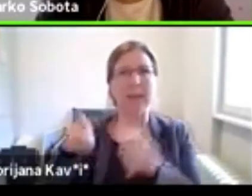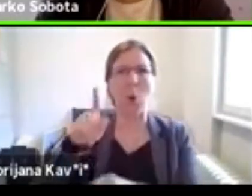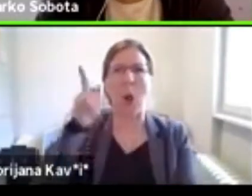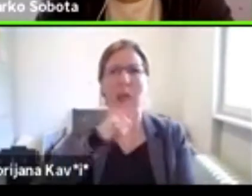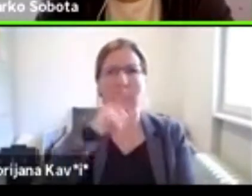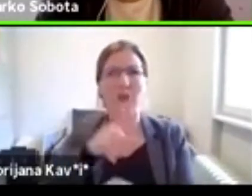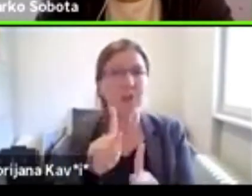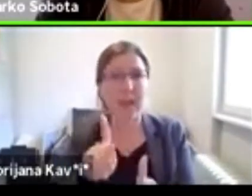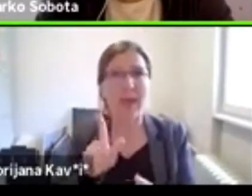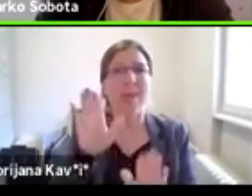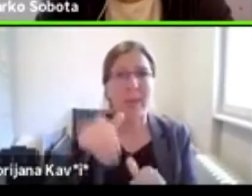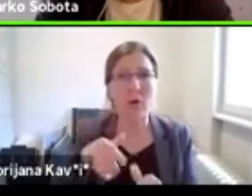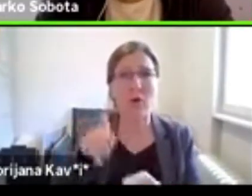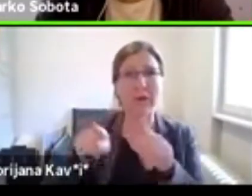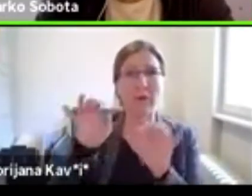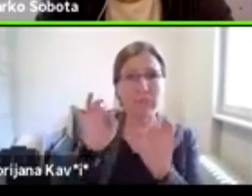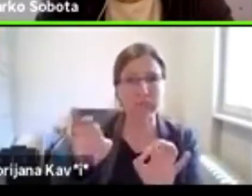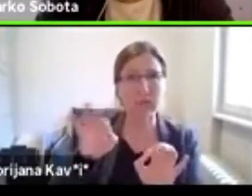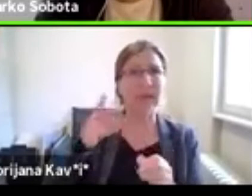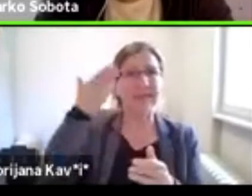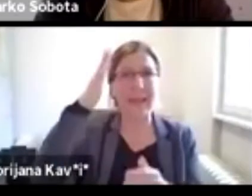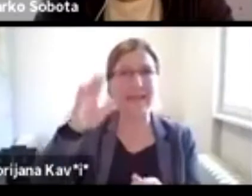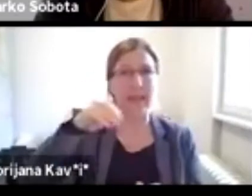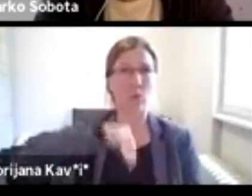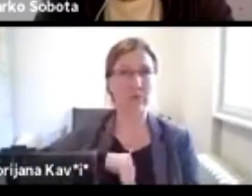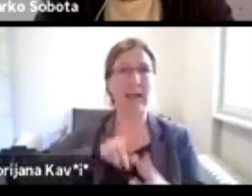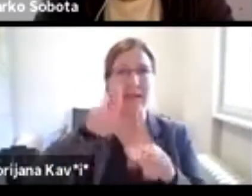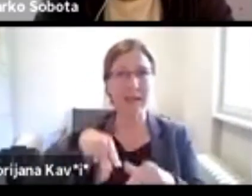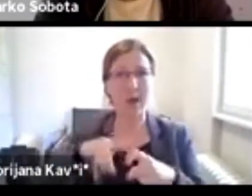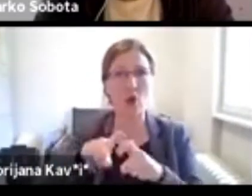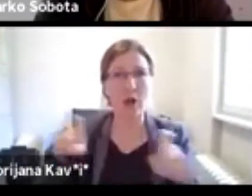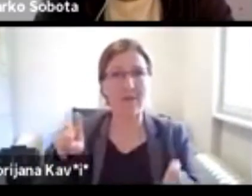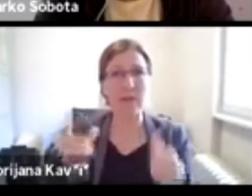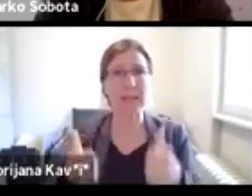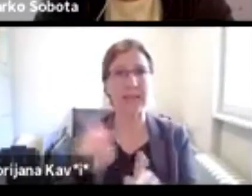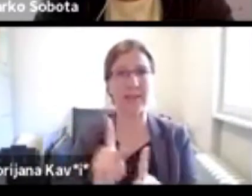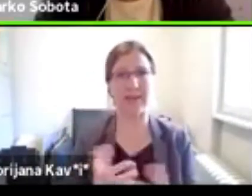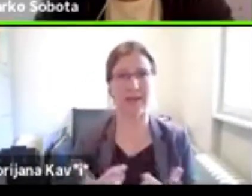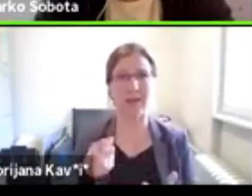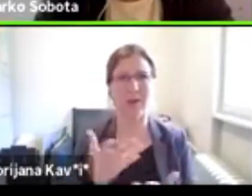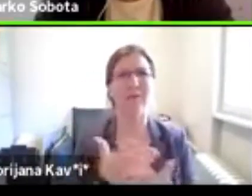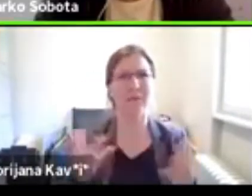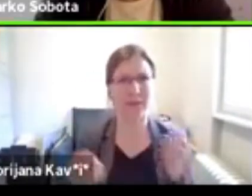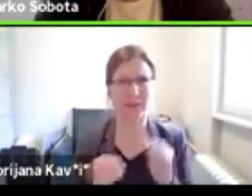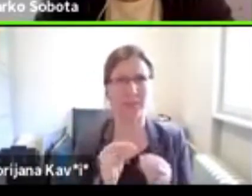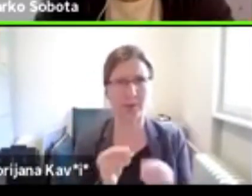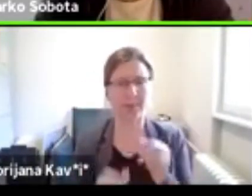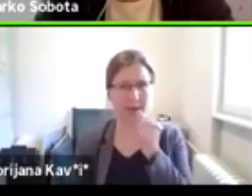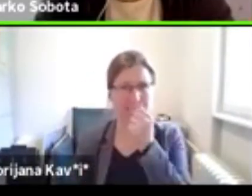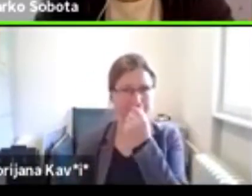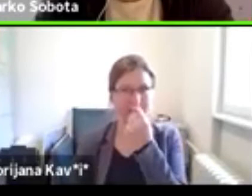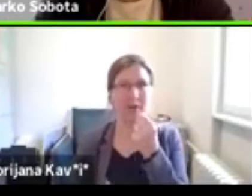o čemu, da li su možda pozitivni ili nisu. To je recimo jedan od problema možda koji bi ja